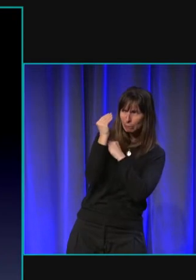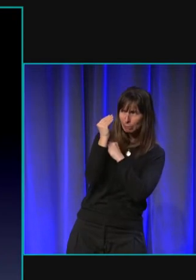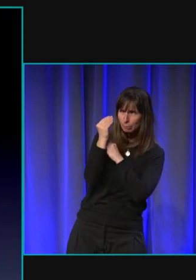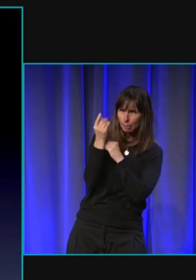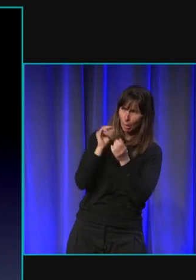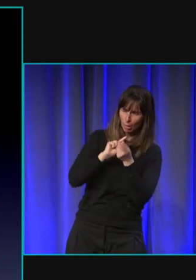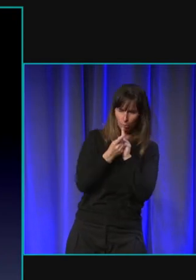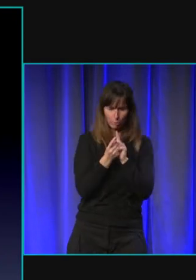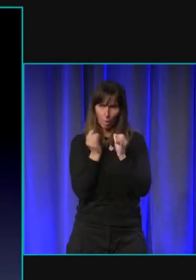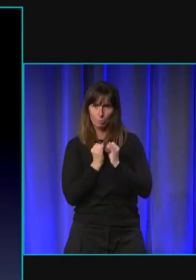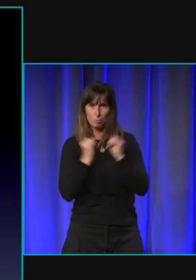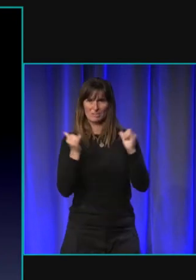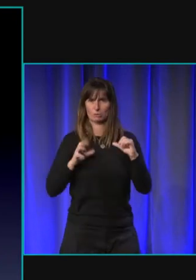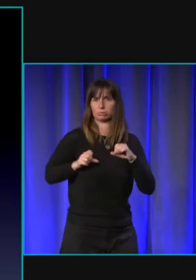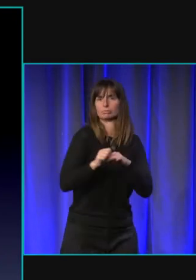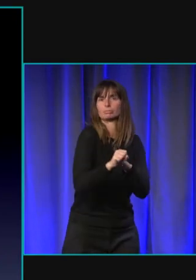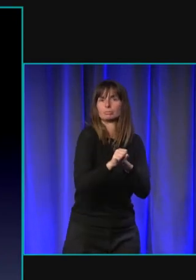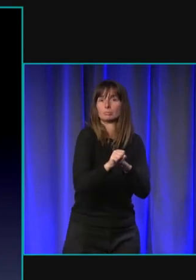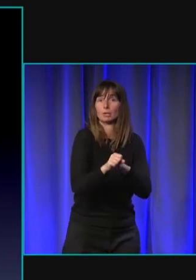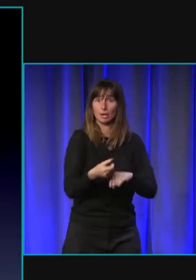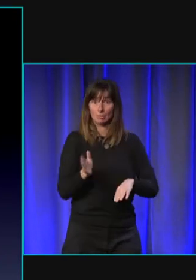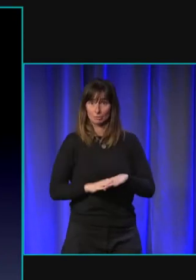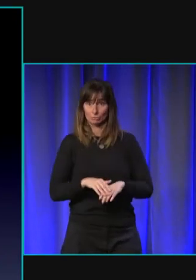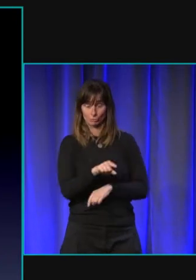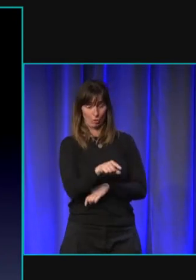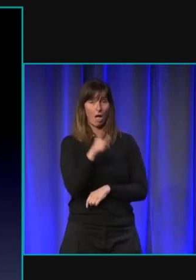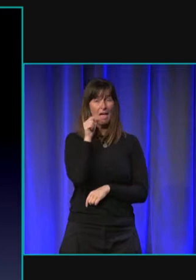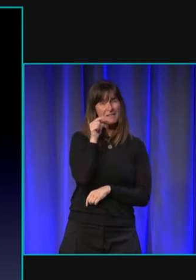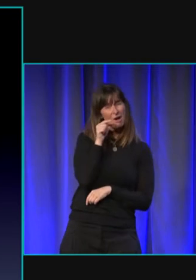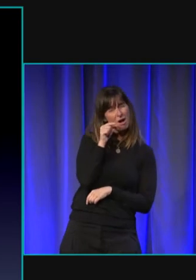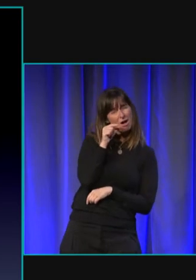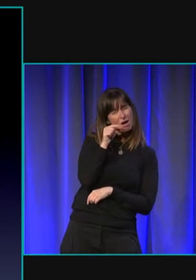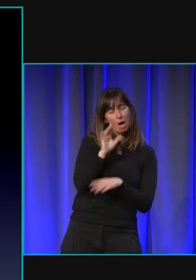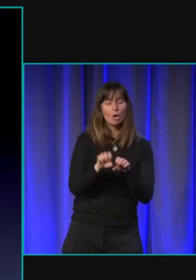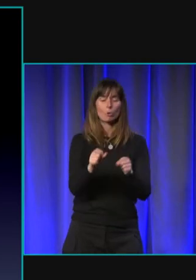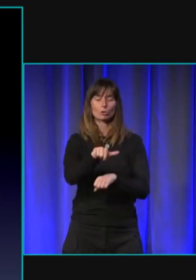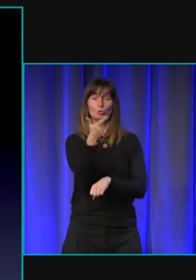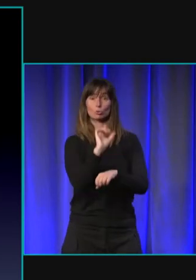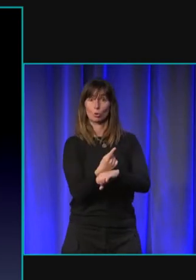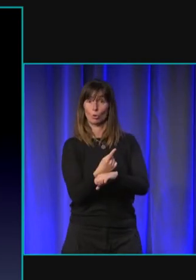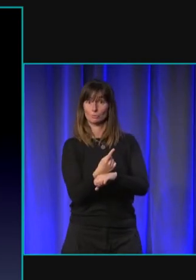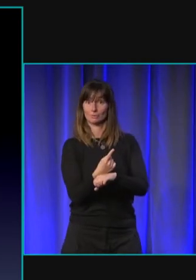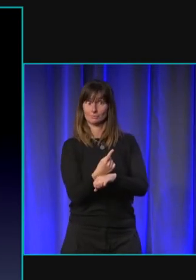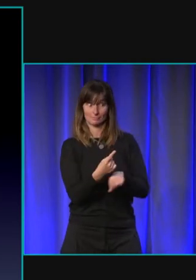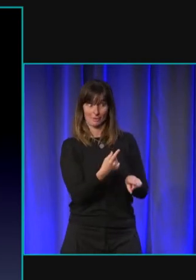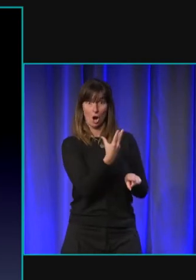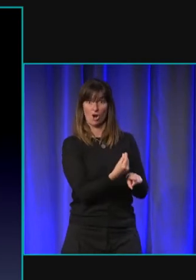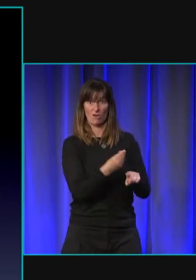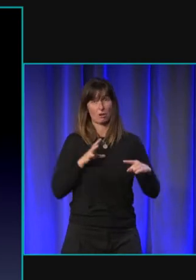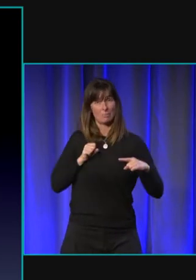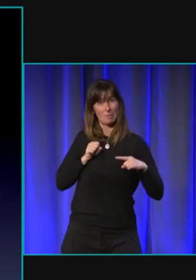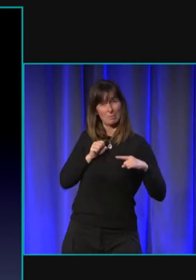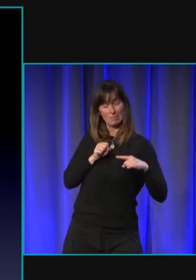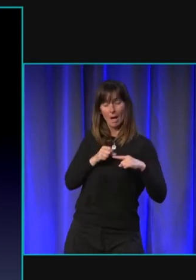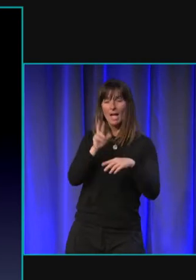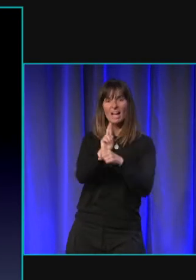puissance. Et vous voyez qu'en l'espace de 12 secondes après l'effort, chez les enfants, voyez, en 12 secondes, il a récupéré la moitié de